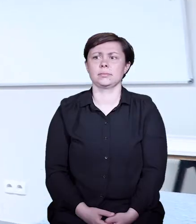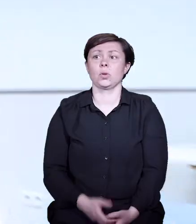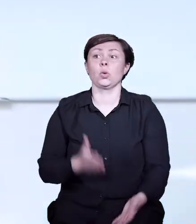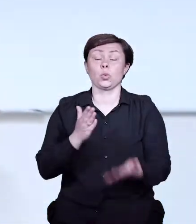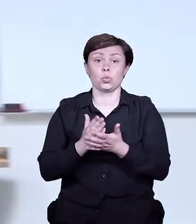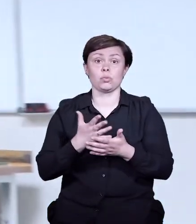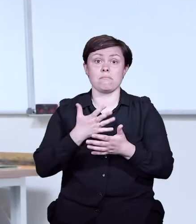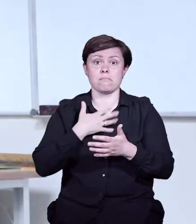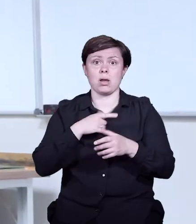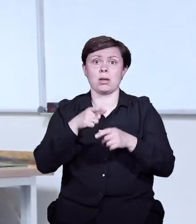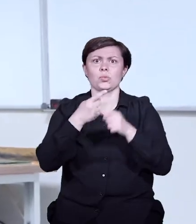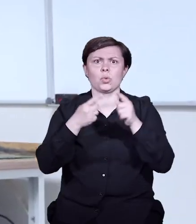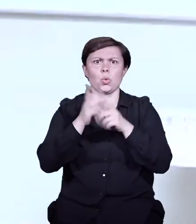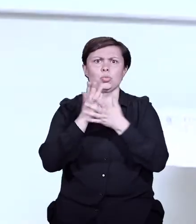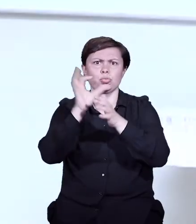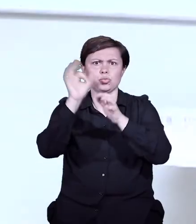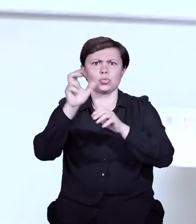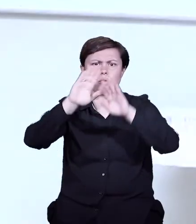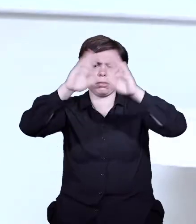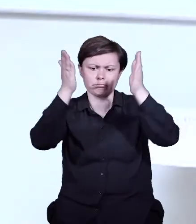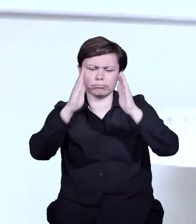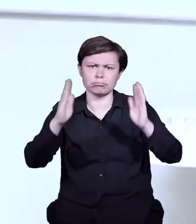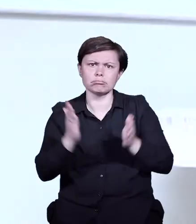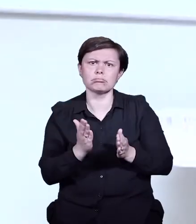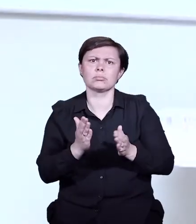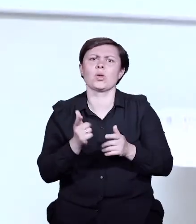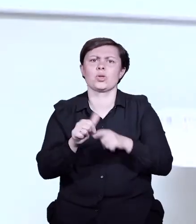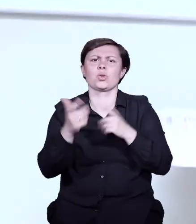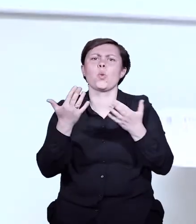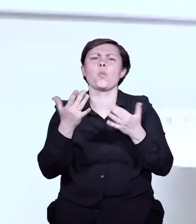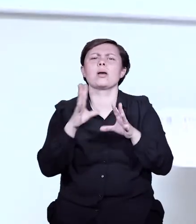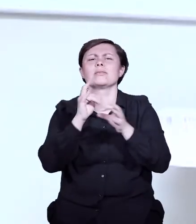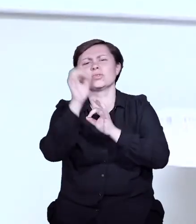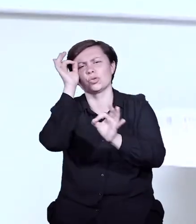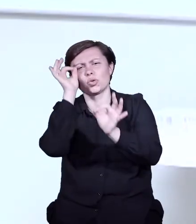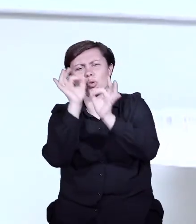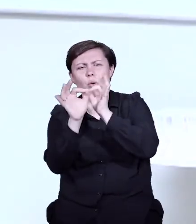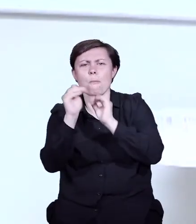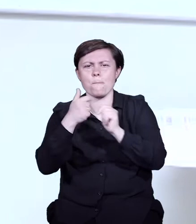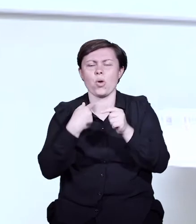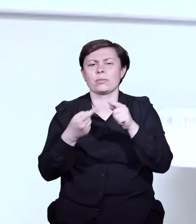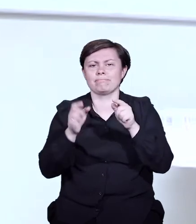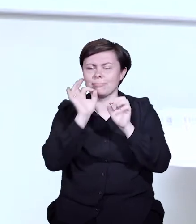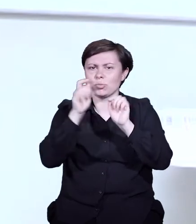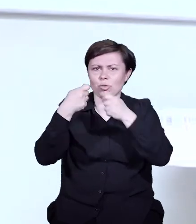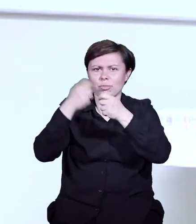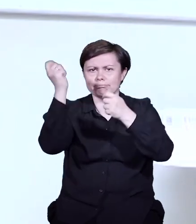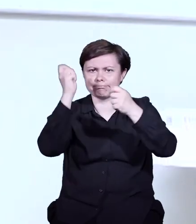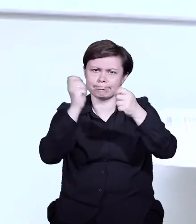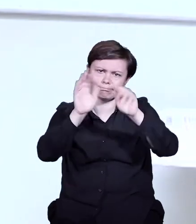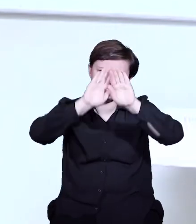Gdy masa podeschnie troszkę, wtedy łatwiej te wszystkie szczegóły doprowadzić do